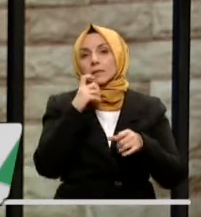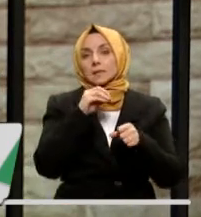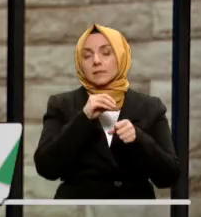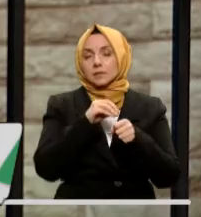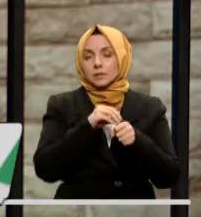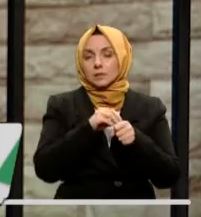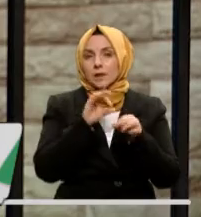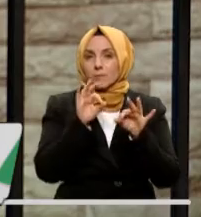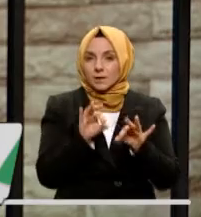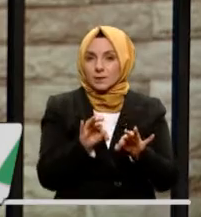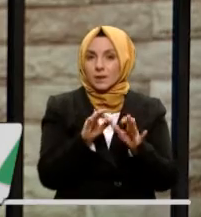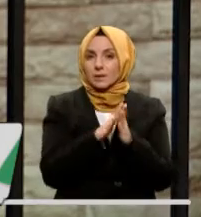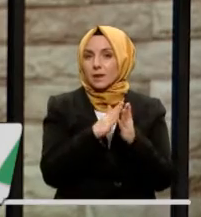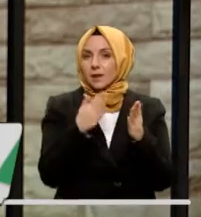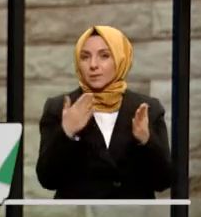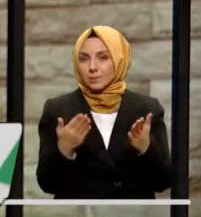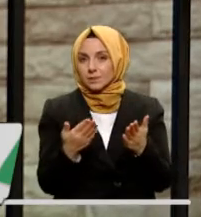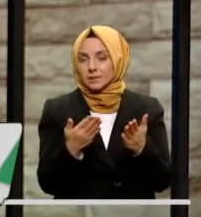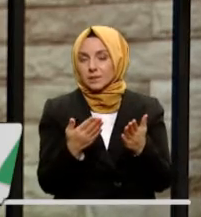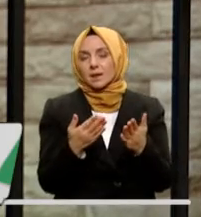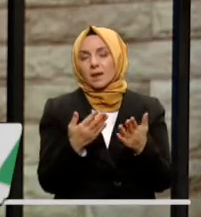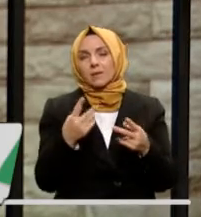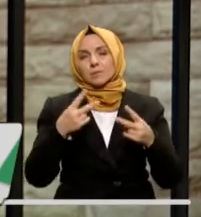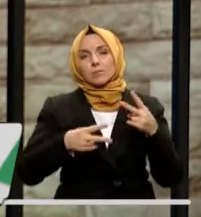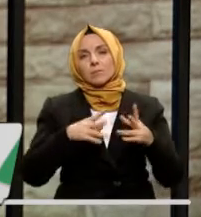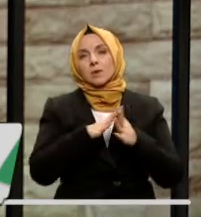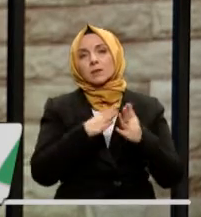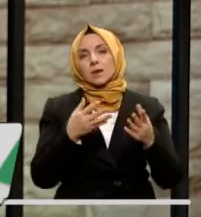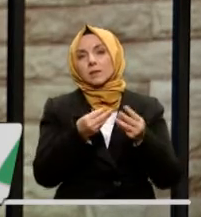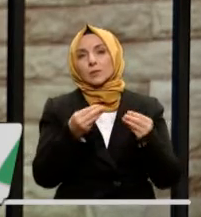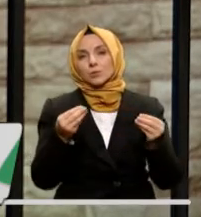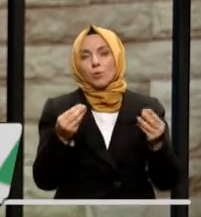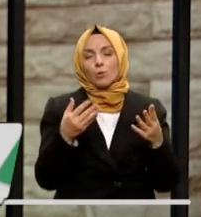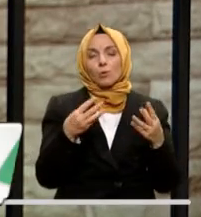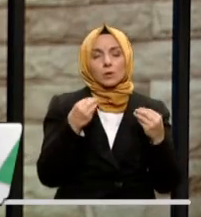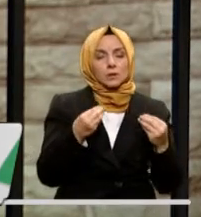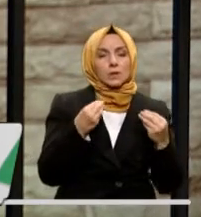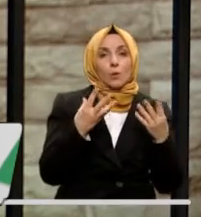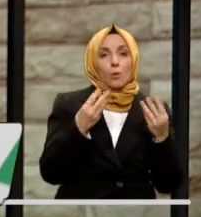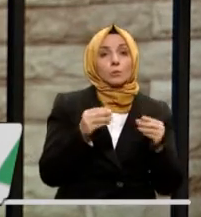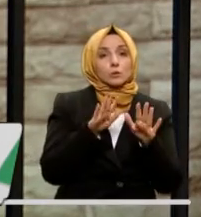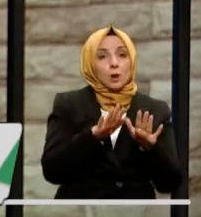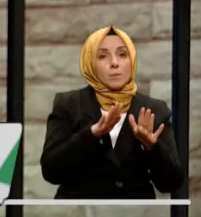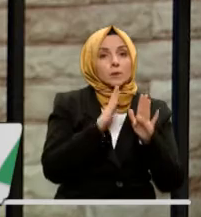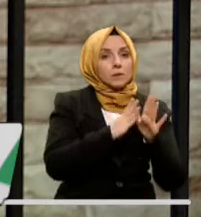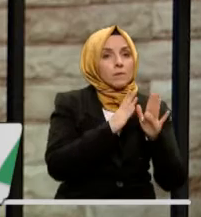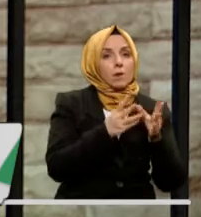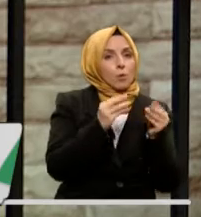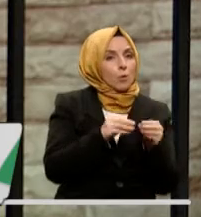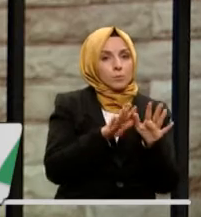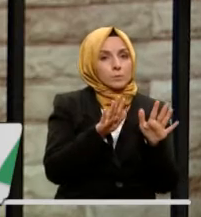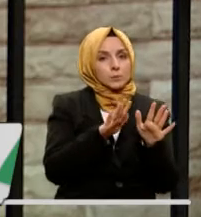çok uzun soluklu bazı dergiler Tamam Çok iddialı belki yayın hayatına girmiştir ama devam ettirilmemiş